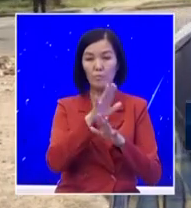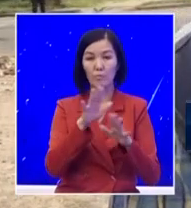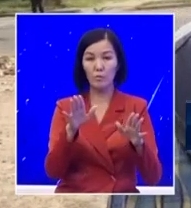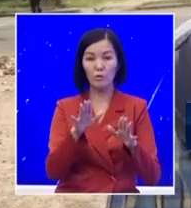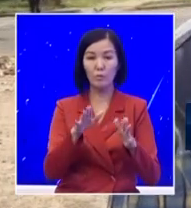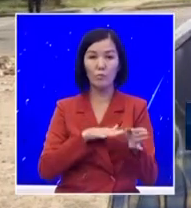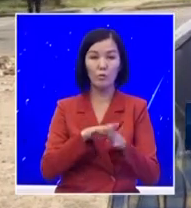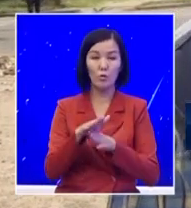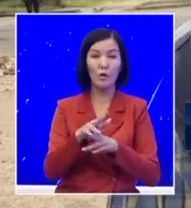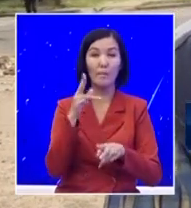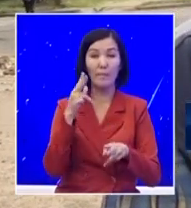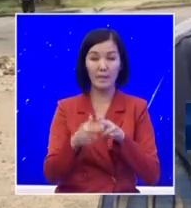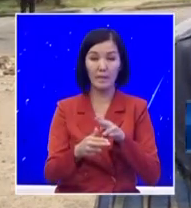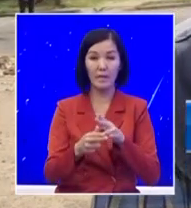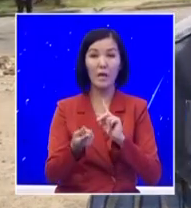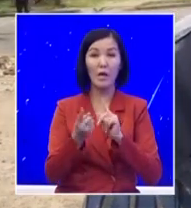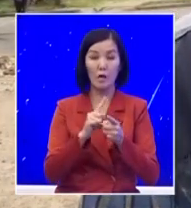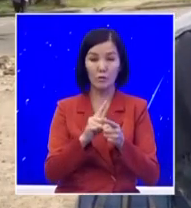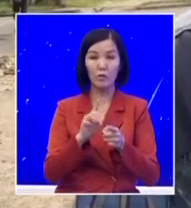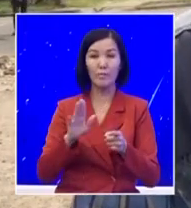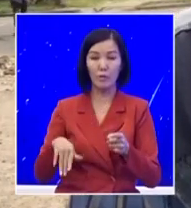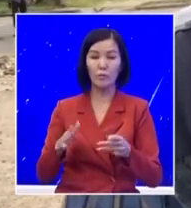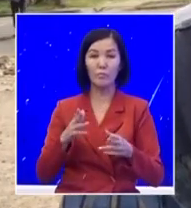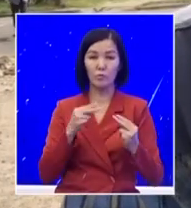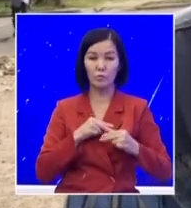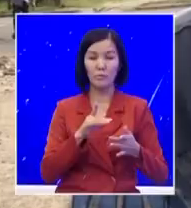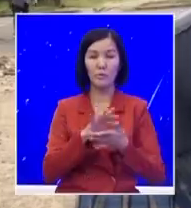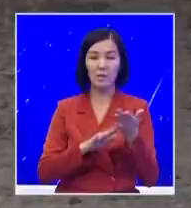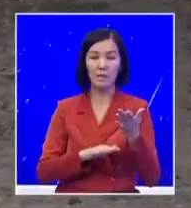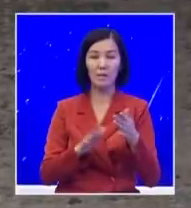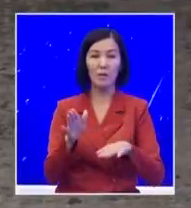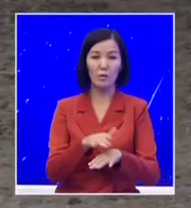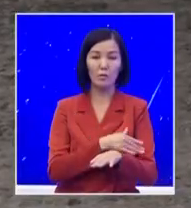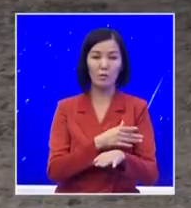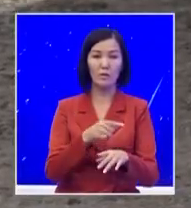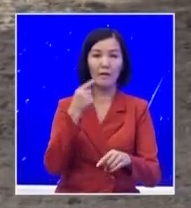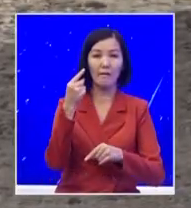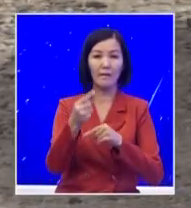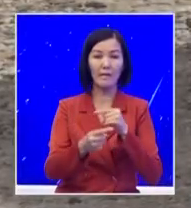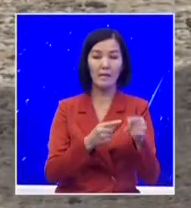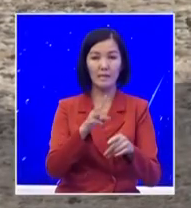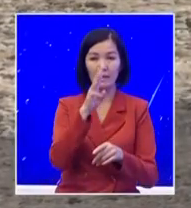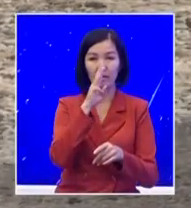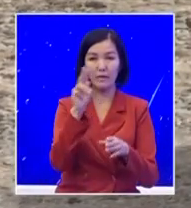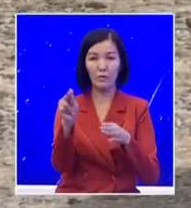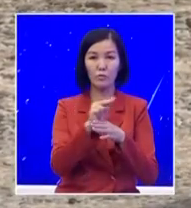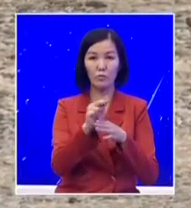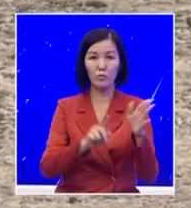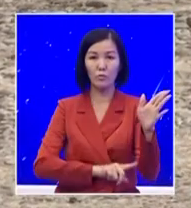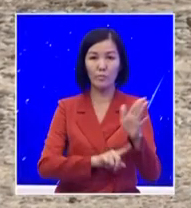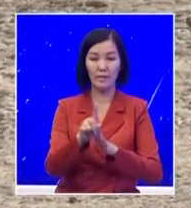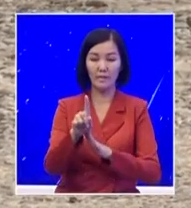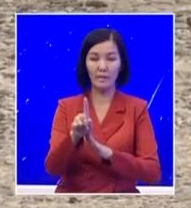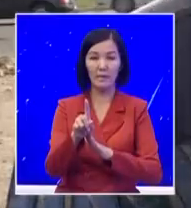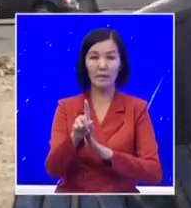Олар толыққанда арықтарды ауыстырмайынша біздің жұмыс осылай баяу жүреді. Сол себепті біз келесі кварталда жөндеуге кірістік. Енді